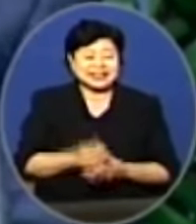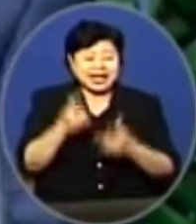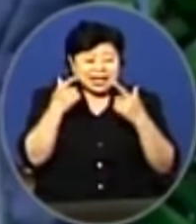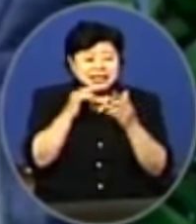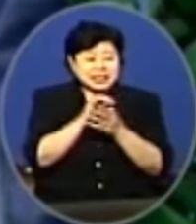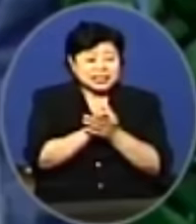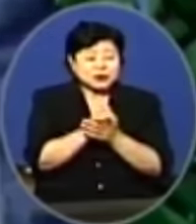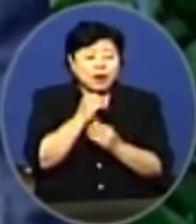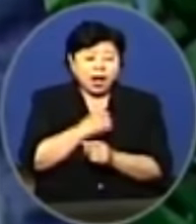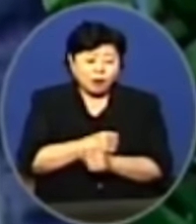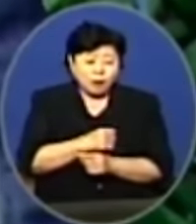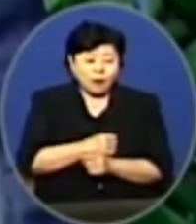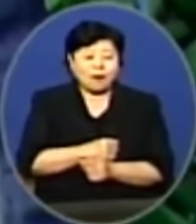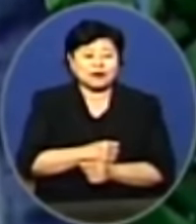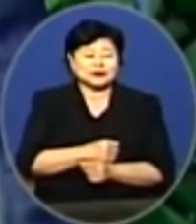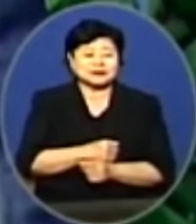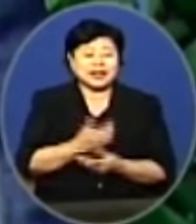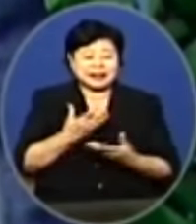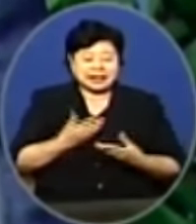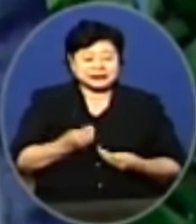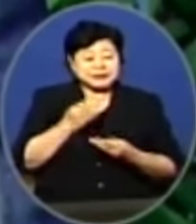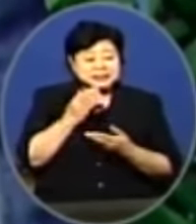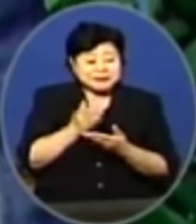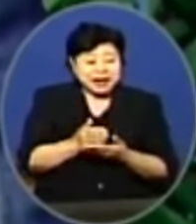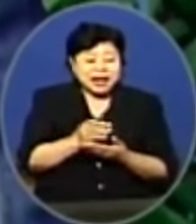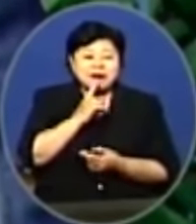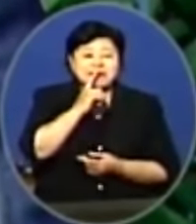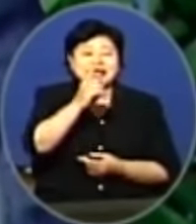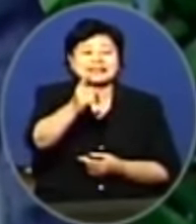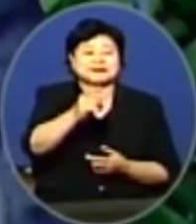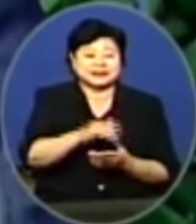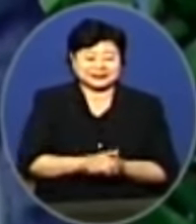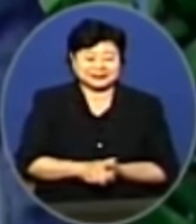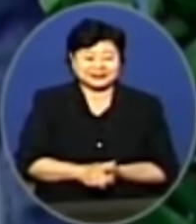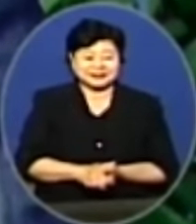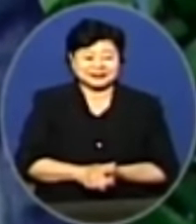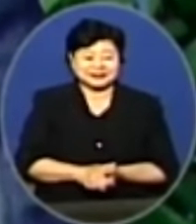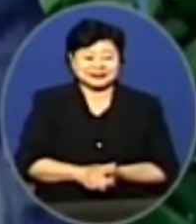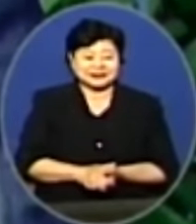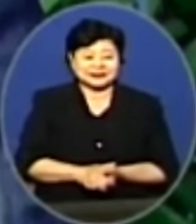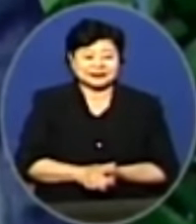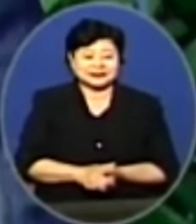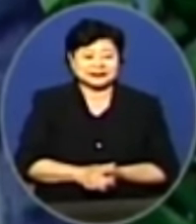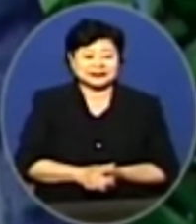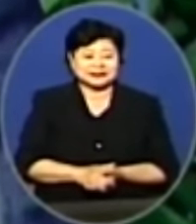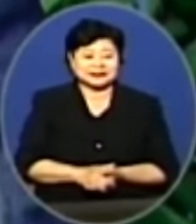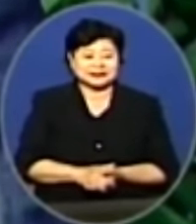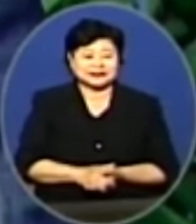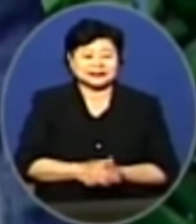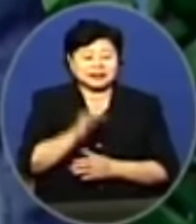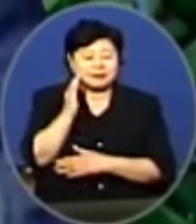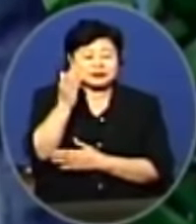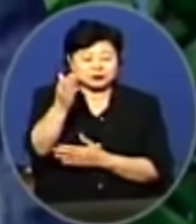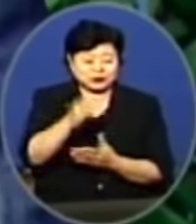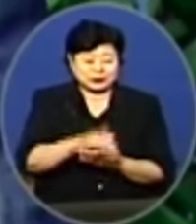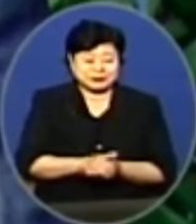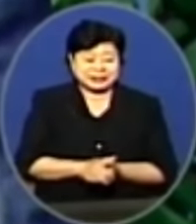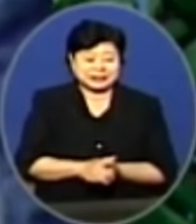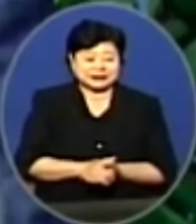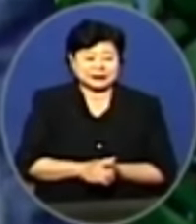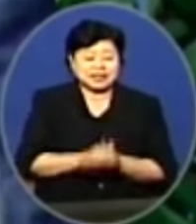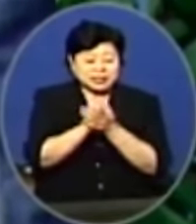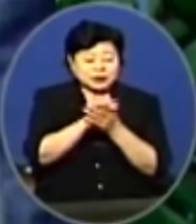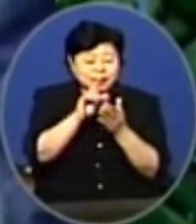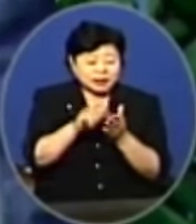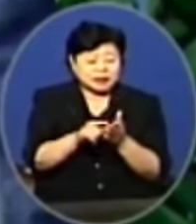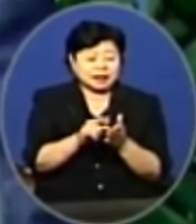항상 기도하고 낙심하지 말라고 하시면서 이 이야기를 하신 것입니다. 기도할